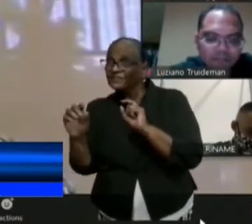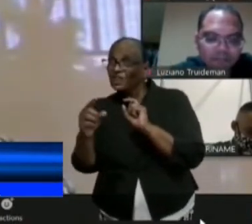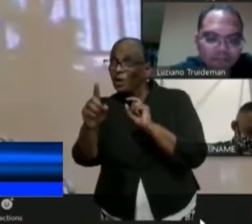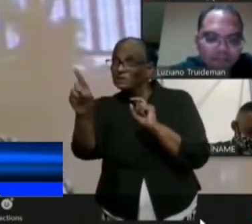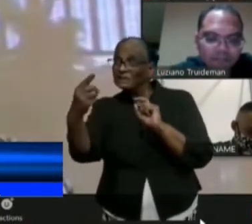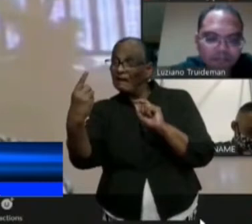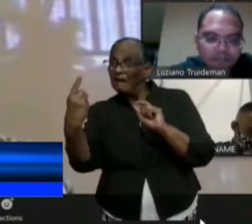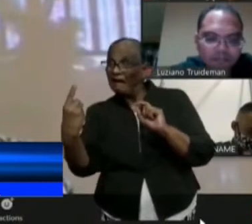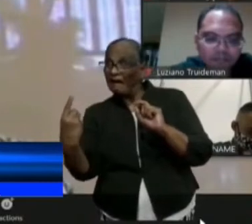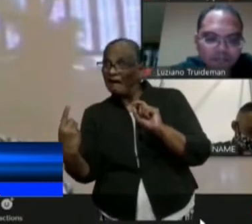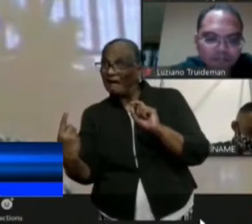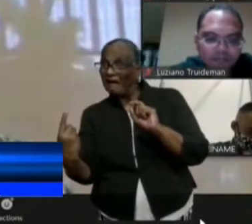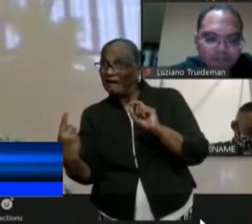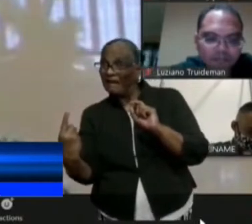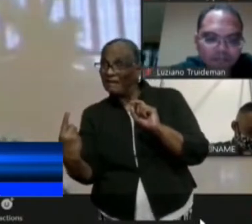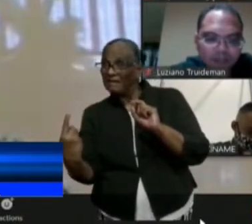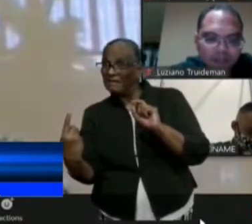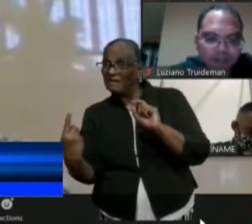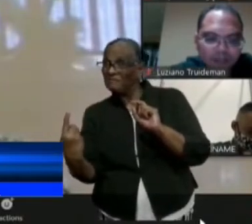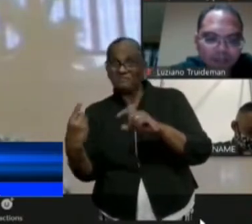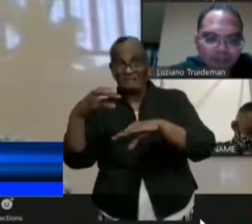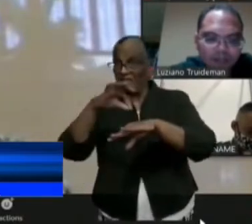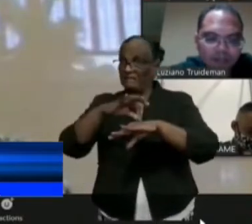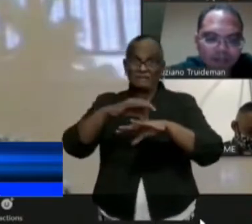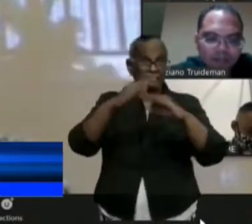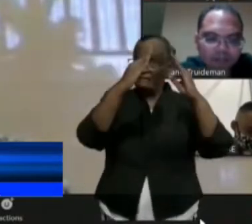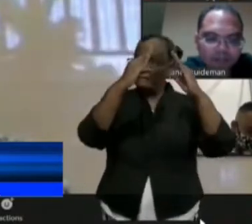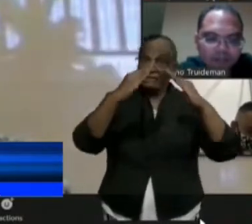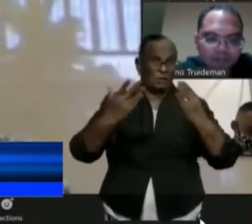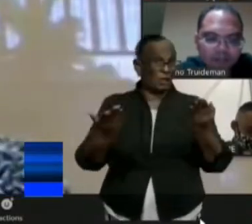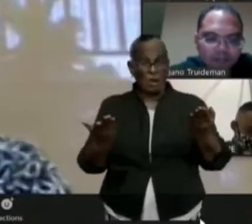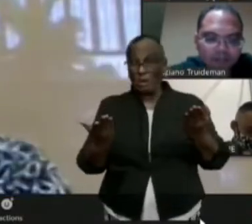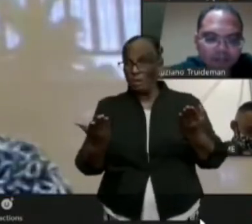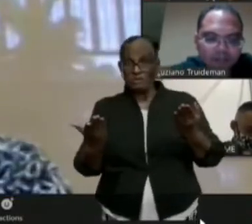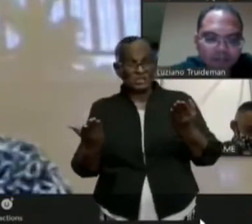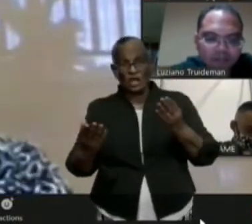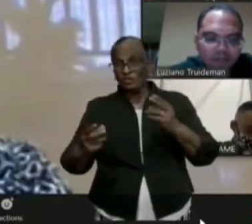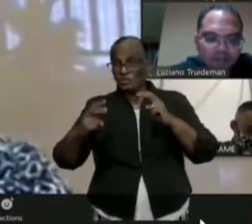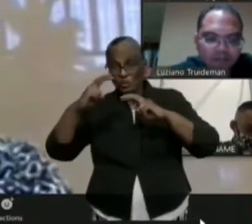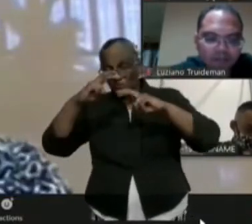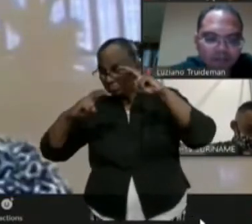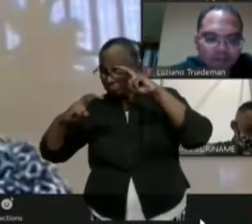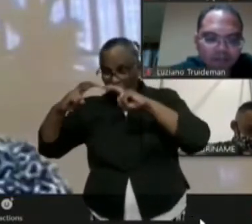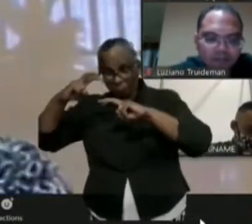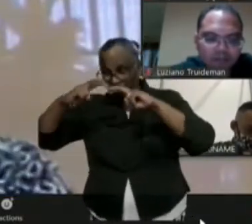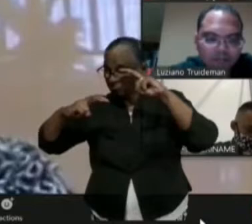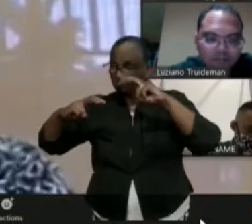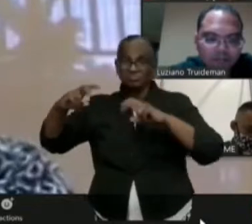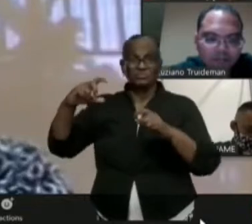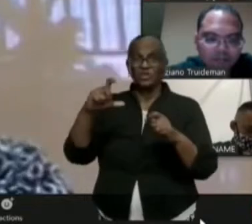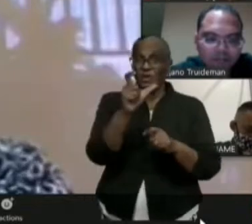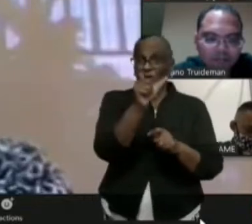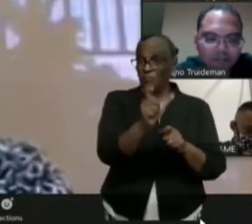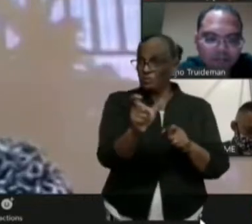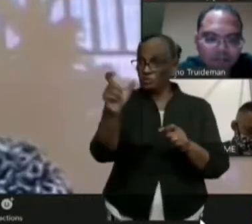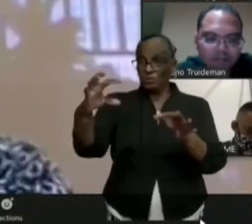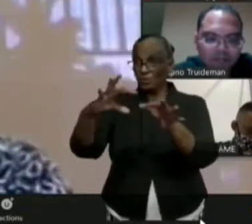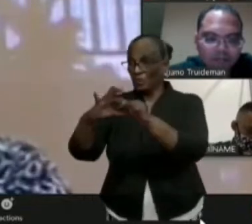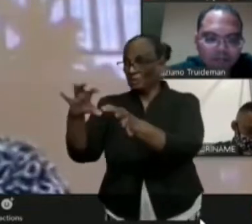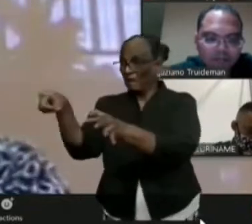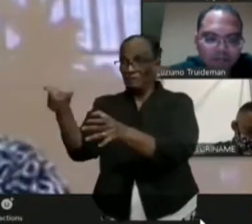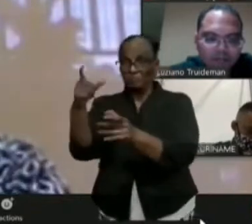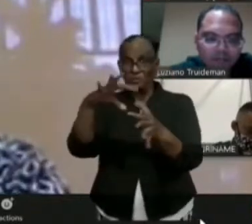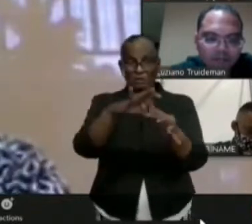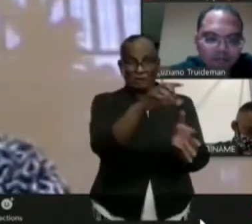dat we zeggen de positieve mensen plaatsen in een faciliteit of een ziekenhuis, dus de contact tracing, dat is het traceren van alle contactpersonen, van zo'n